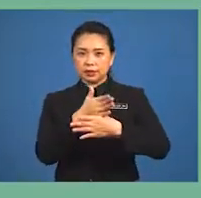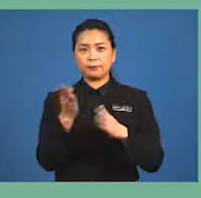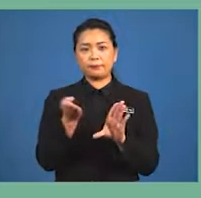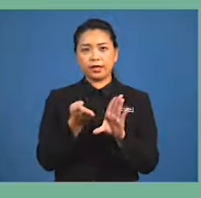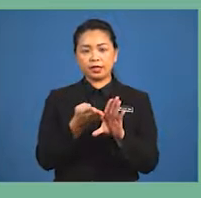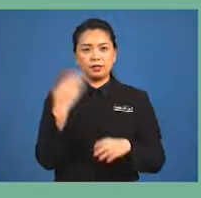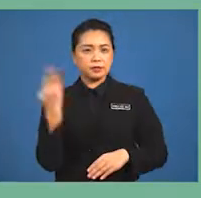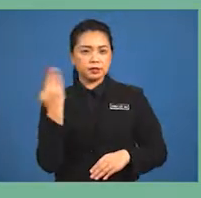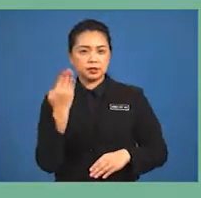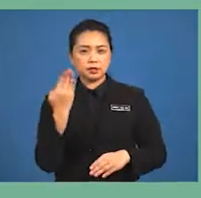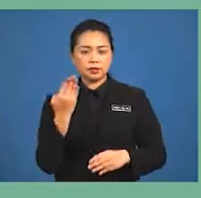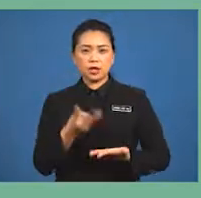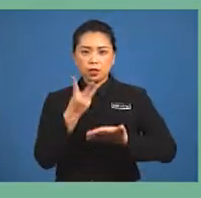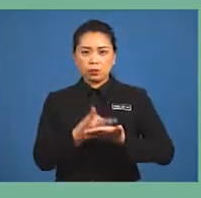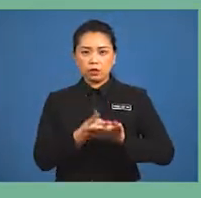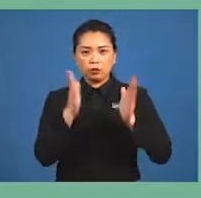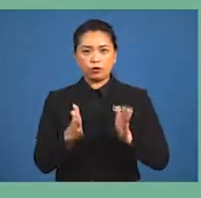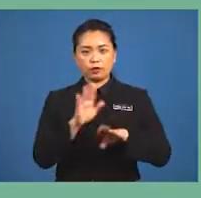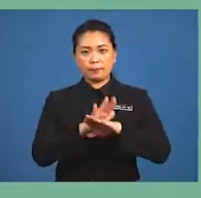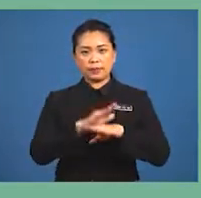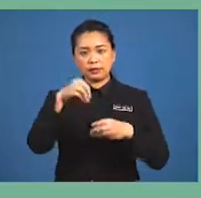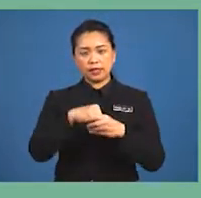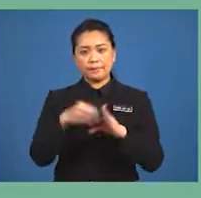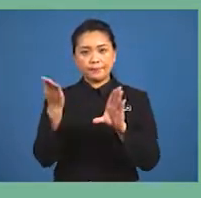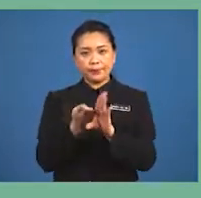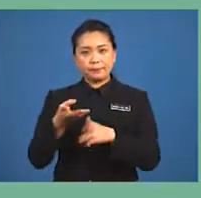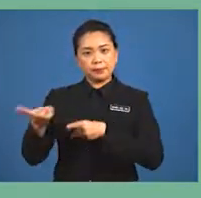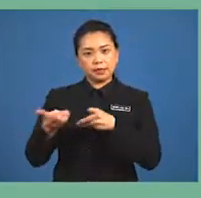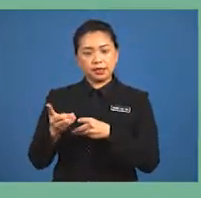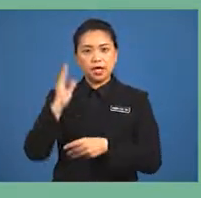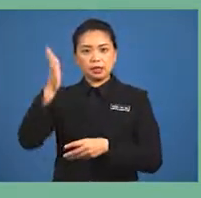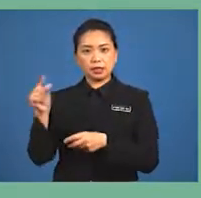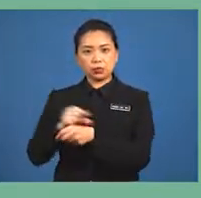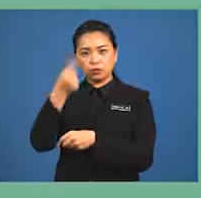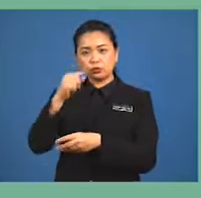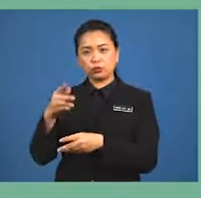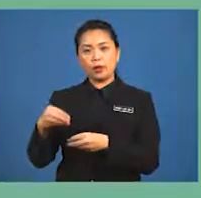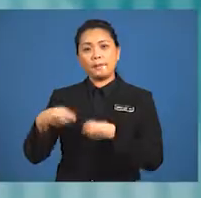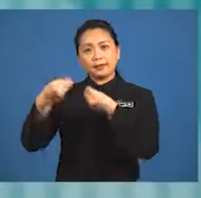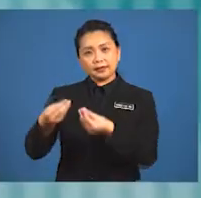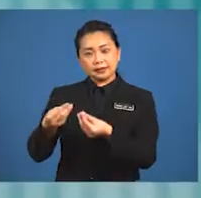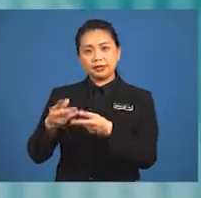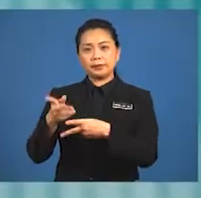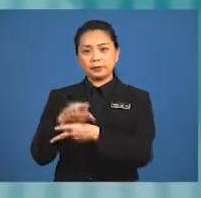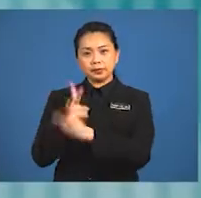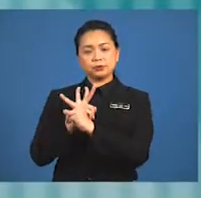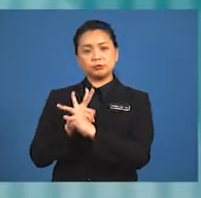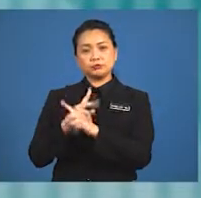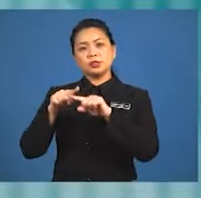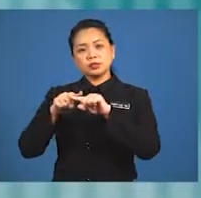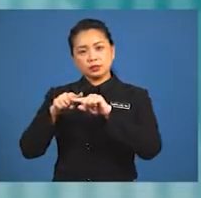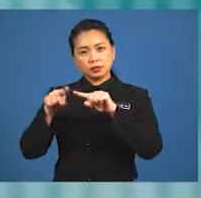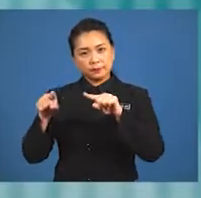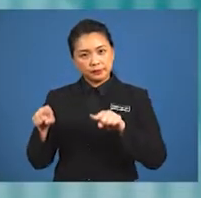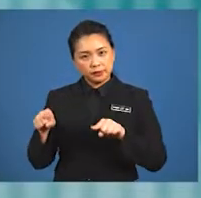Biasanya, deposit orang ramai ke dalam bank perdagangan akan digunakan untuk memberi pinjaman. Walau bagaimanapun,